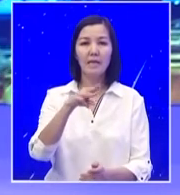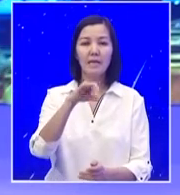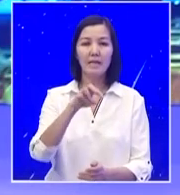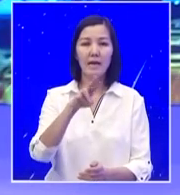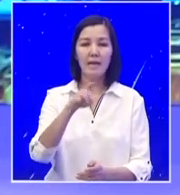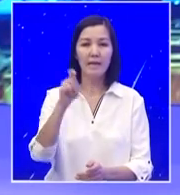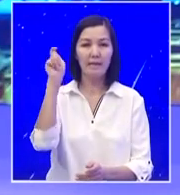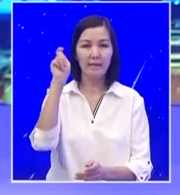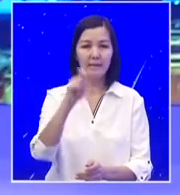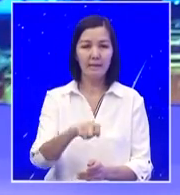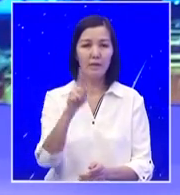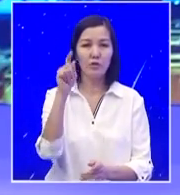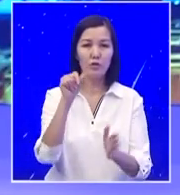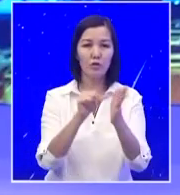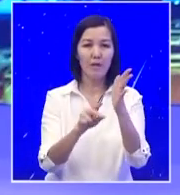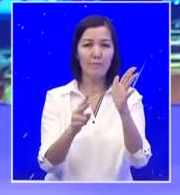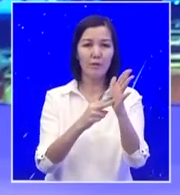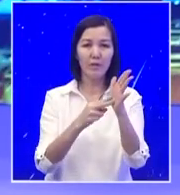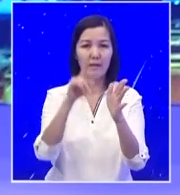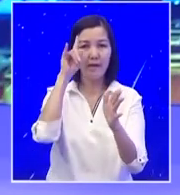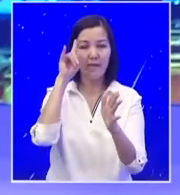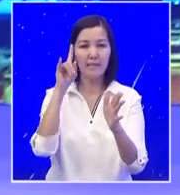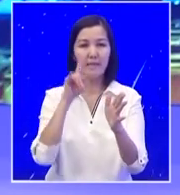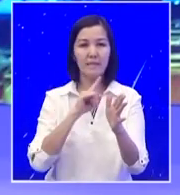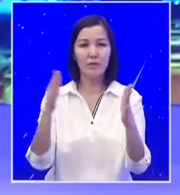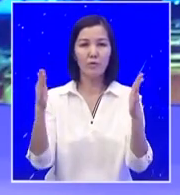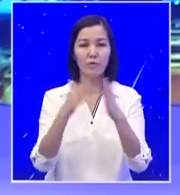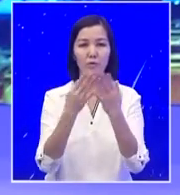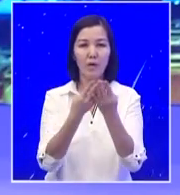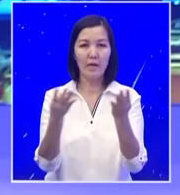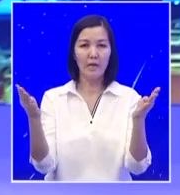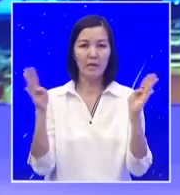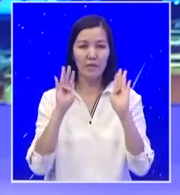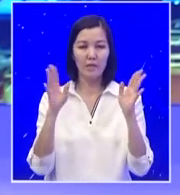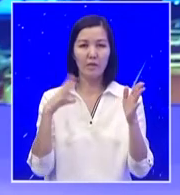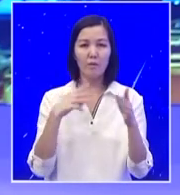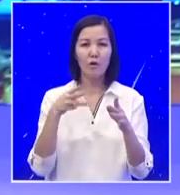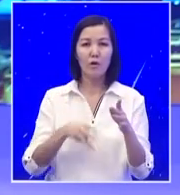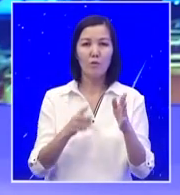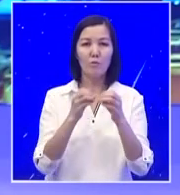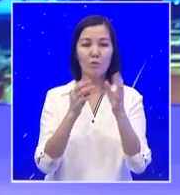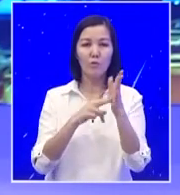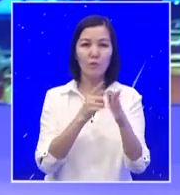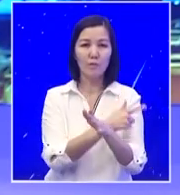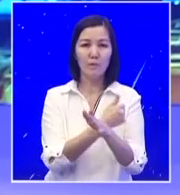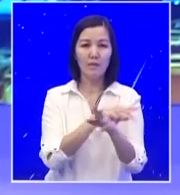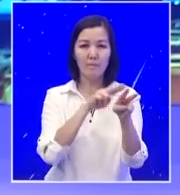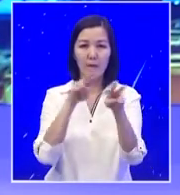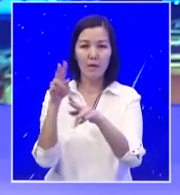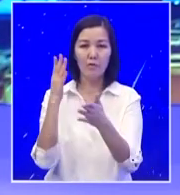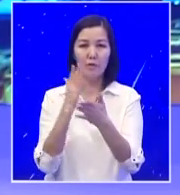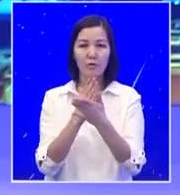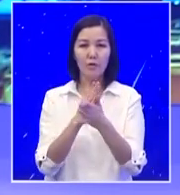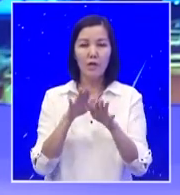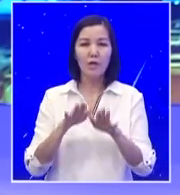Италиядан келген 167 қазақстандық үй карантиніне жабылды. Ал елдегі 3019 азамат медициналық бақылауда тұр.